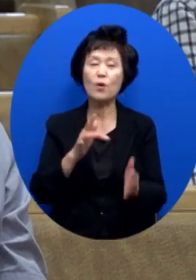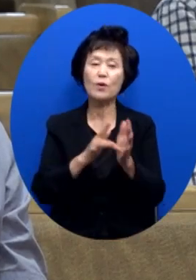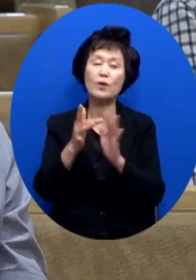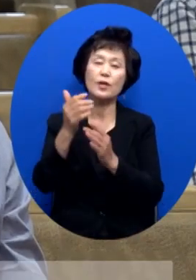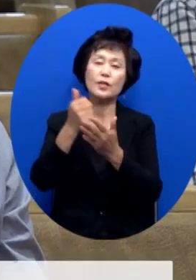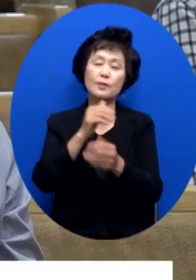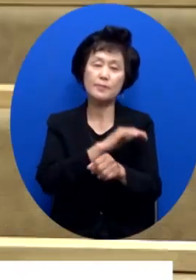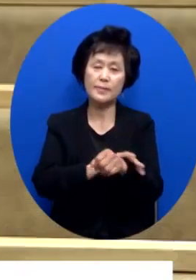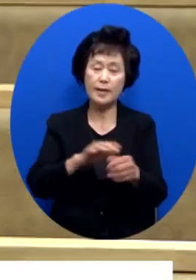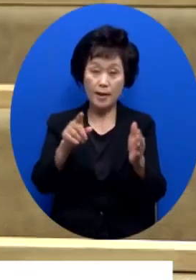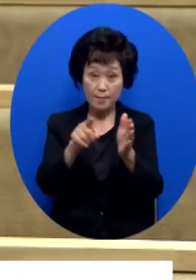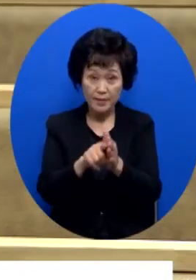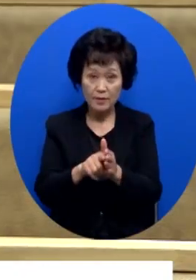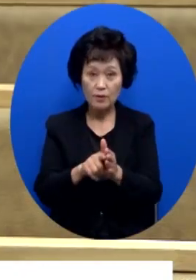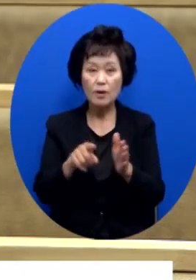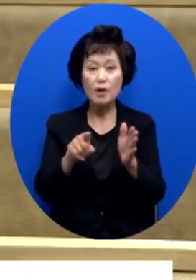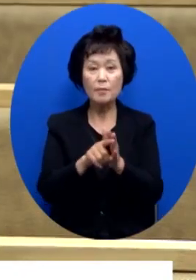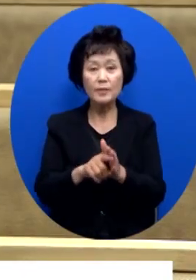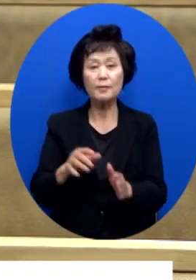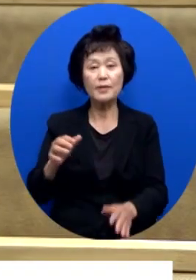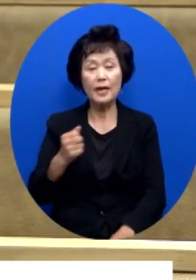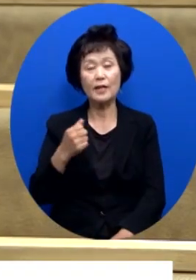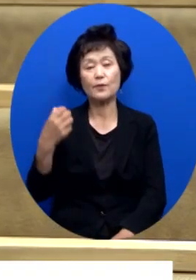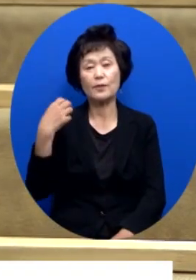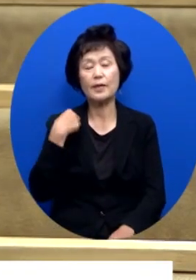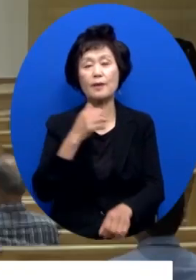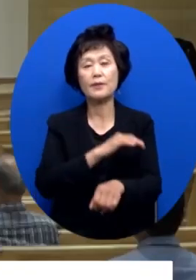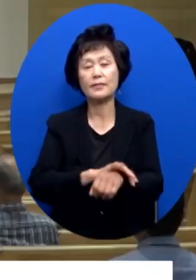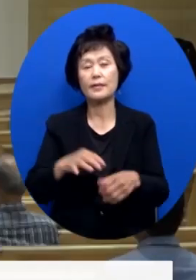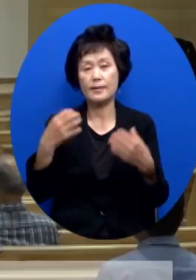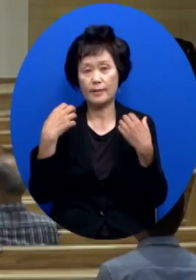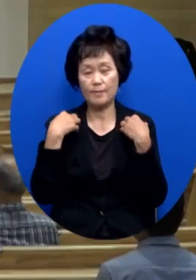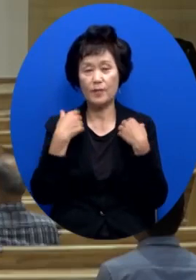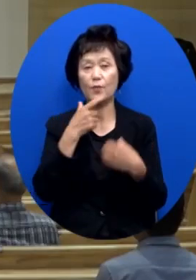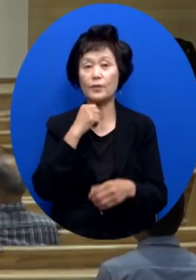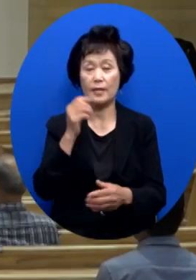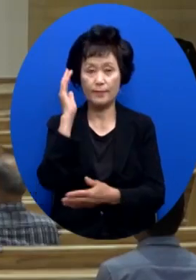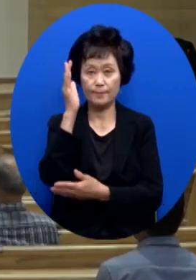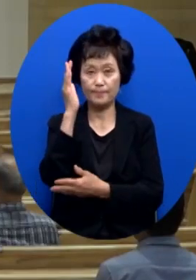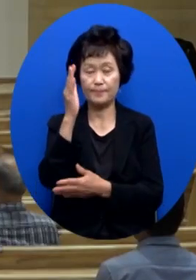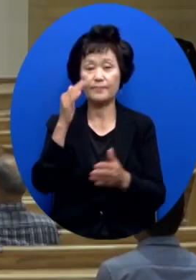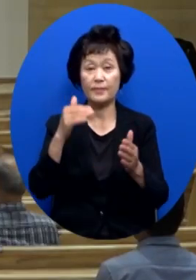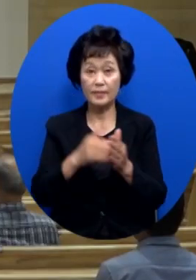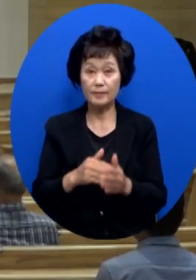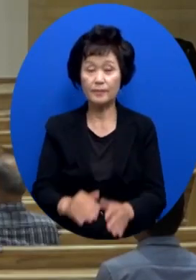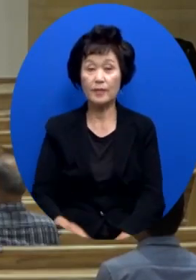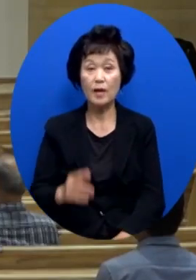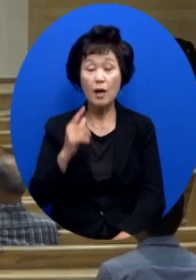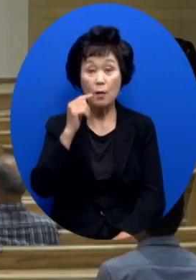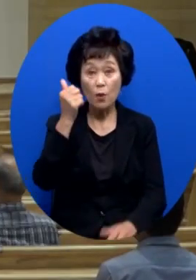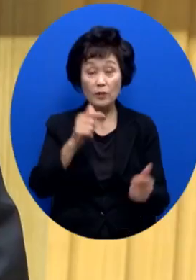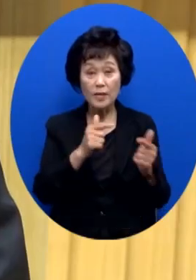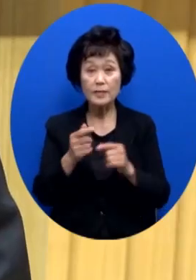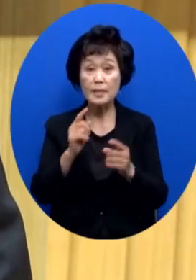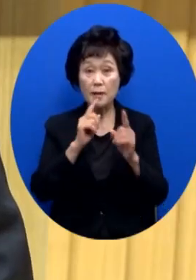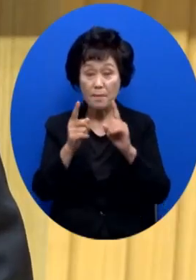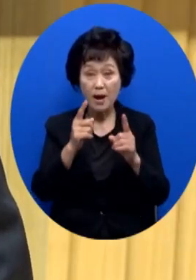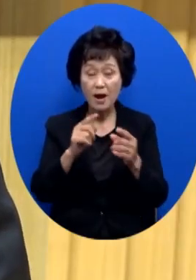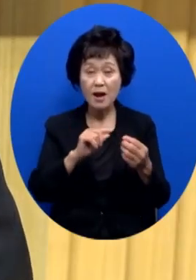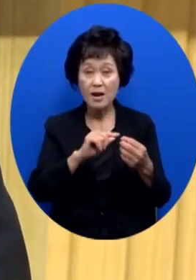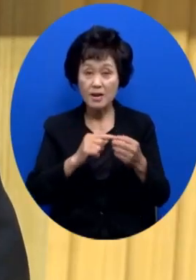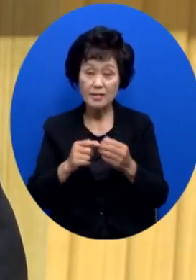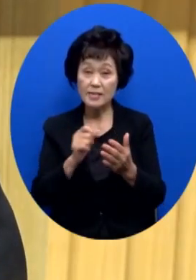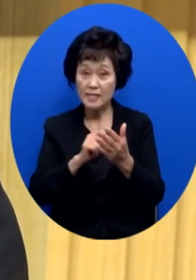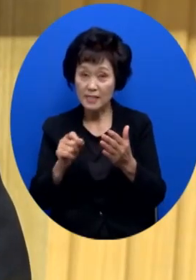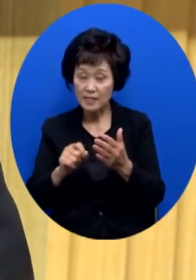믿음으로 목회자의 사명을 잘 감당하게 바란다 고 말했습니다 목회자 의 말하기 글쓰기 설교 화기를 주제로